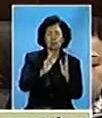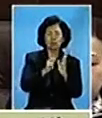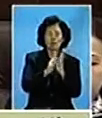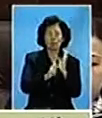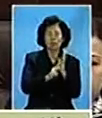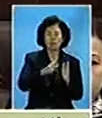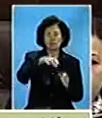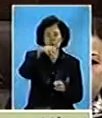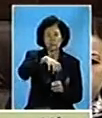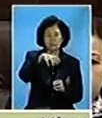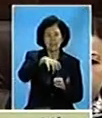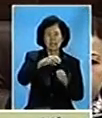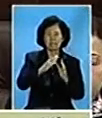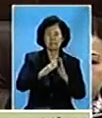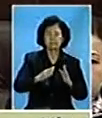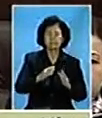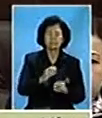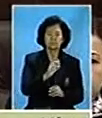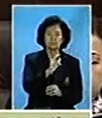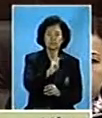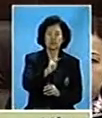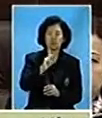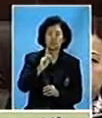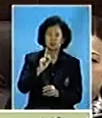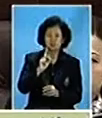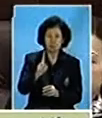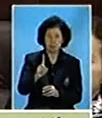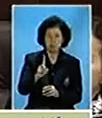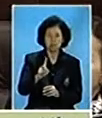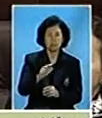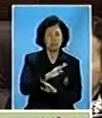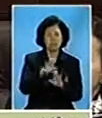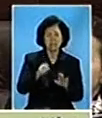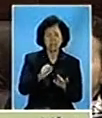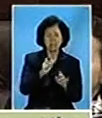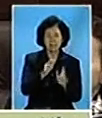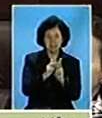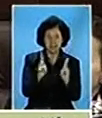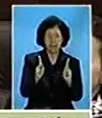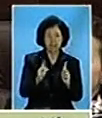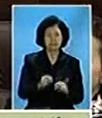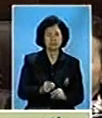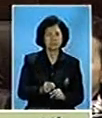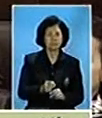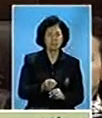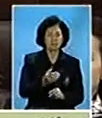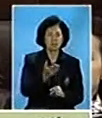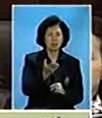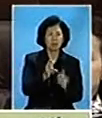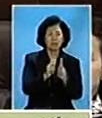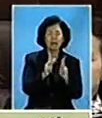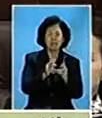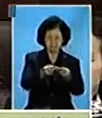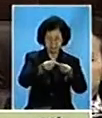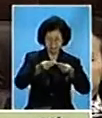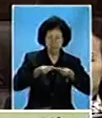ำนักงานกรรมการกฤษฎีกานะครับมิได้เป็นกรรมธิการนะครับแล้วก็ท่านคณะกรรมการมอบหมายให้เข้ามา